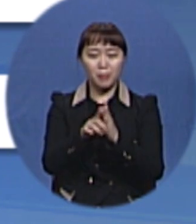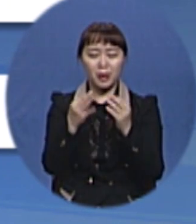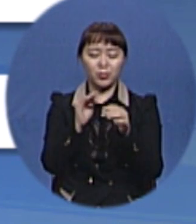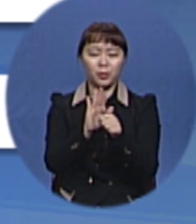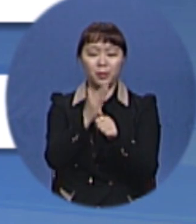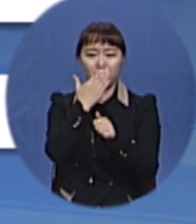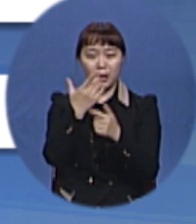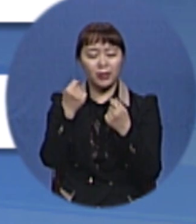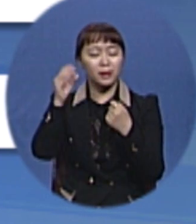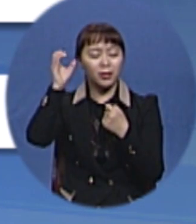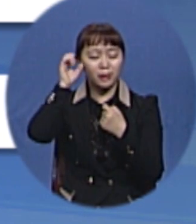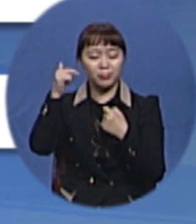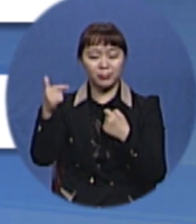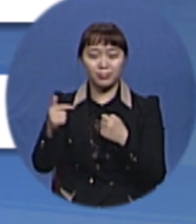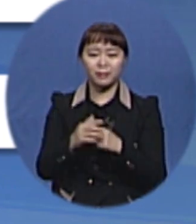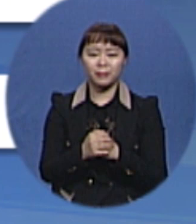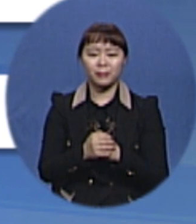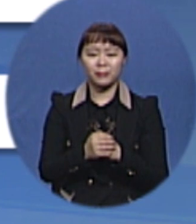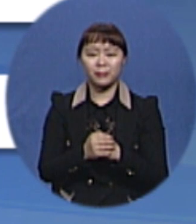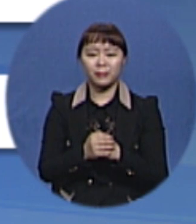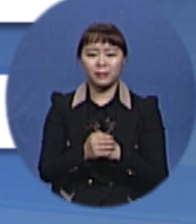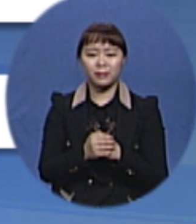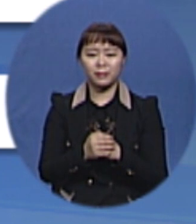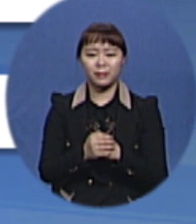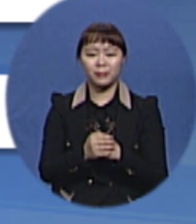될 것으로 기대한다고 말했습니다.